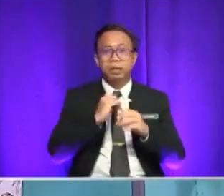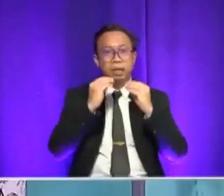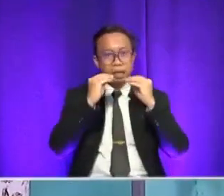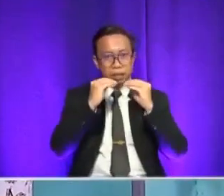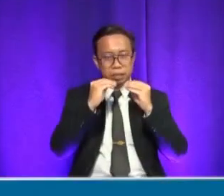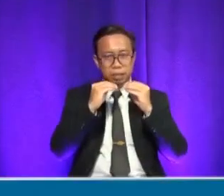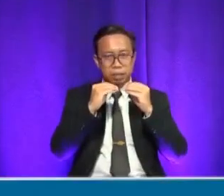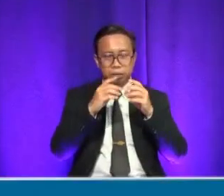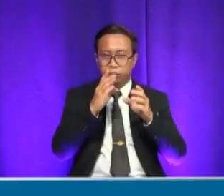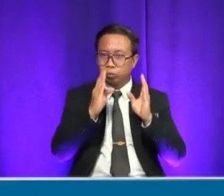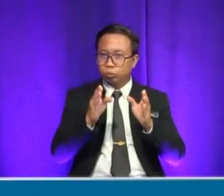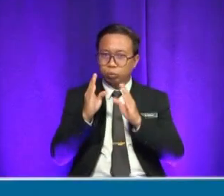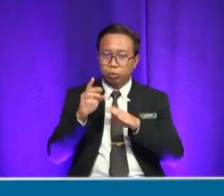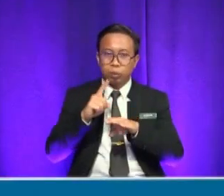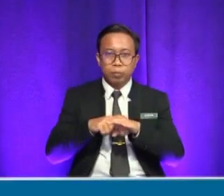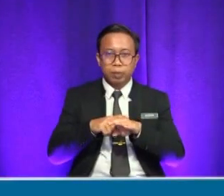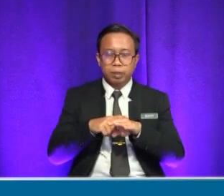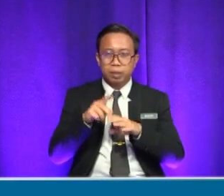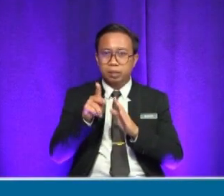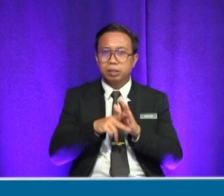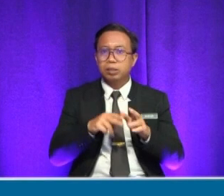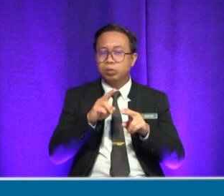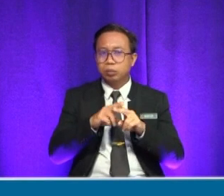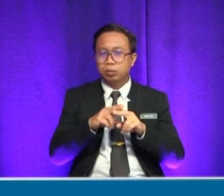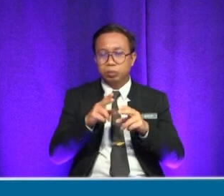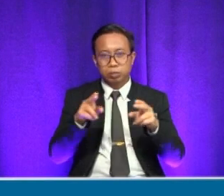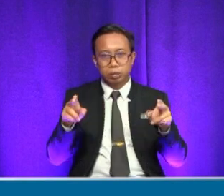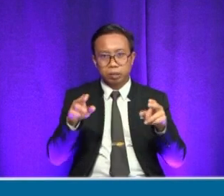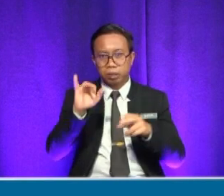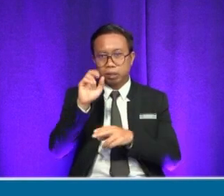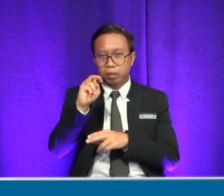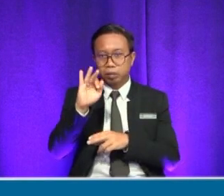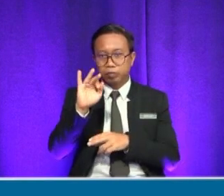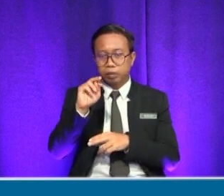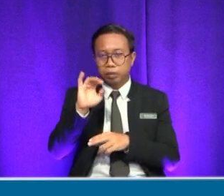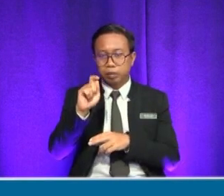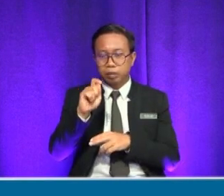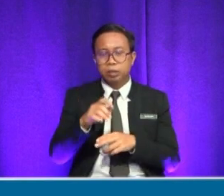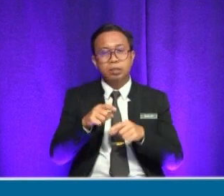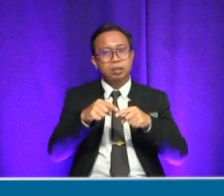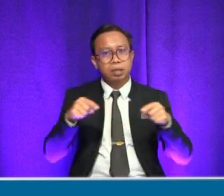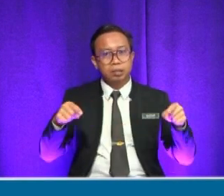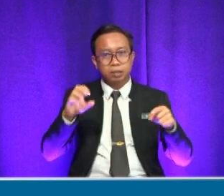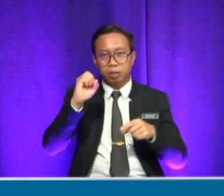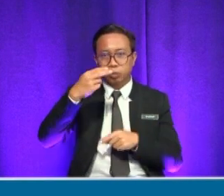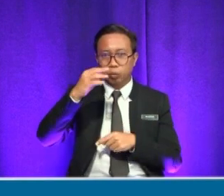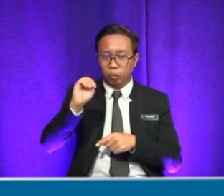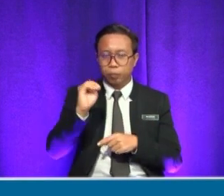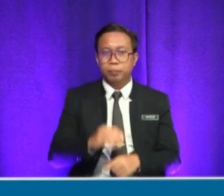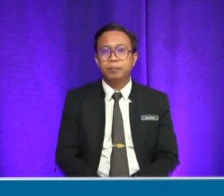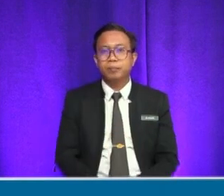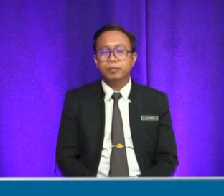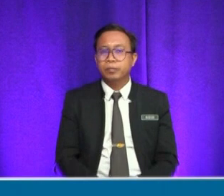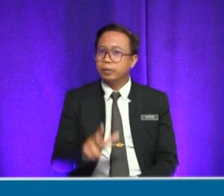ni, laraskan jarum penunjuk pada kedudukan infinity. Okey, yang kedua laraskan suis pilihan pada kedudukan ohm. Okey,